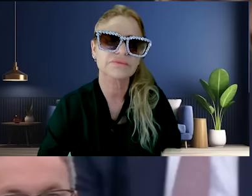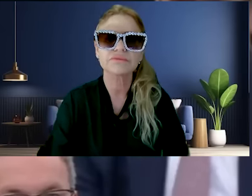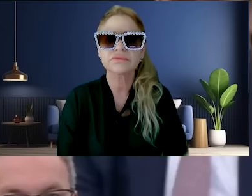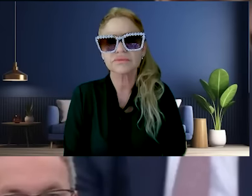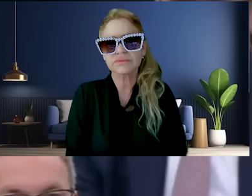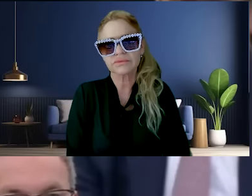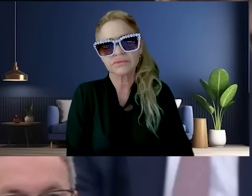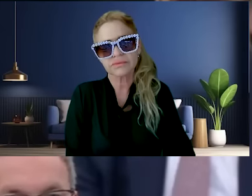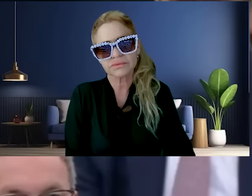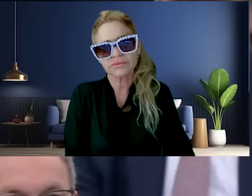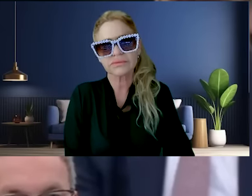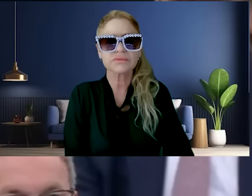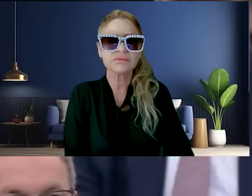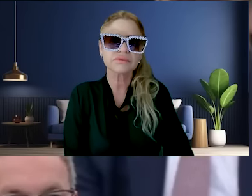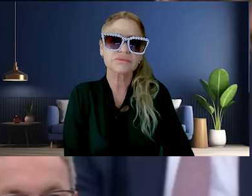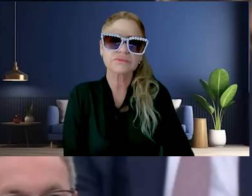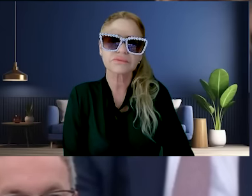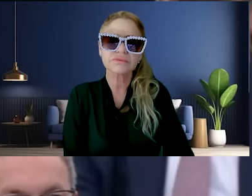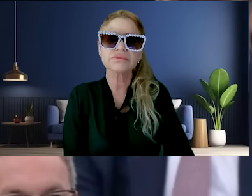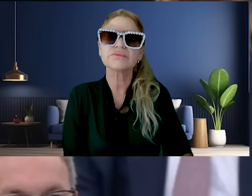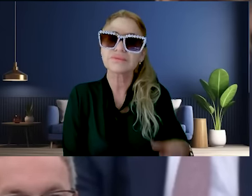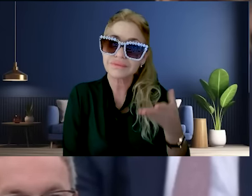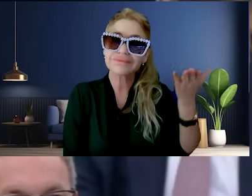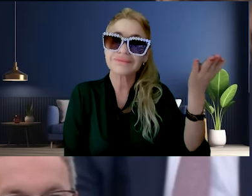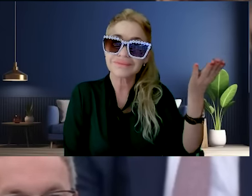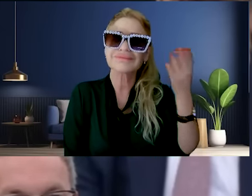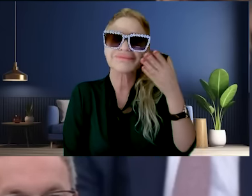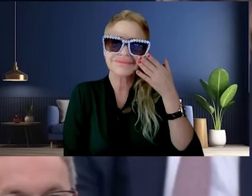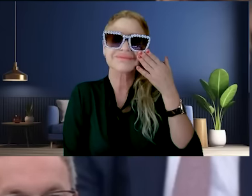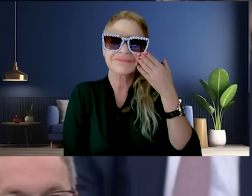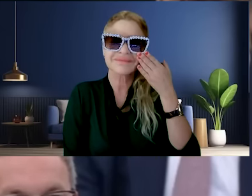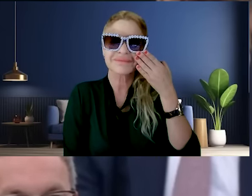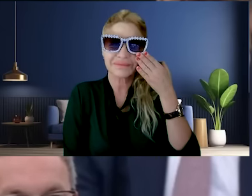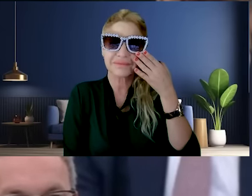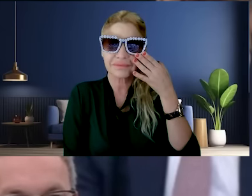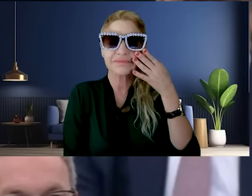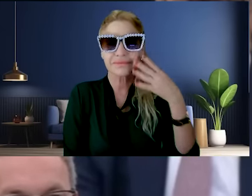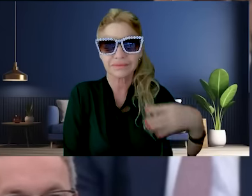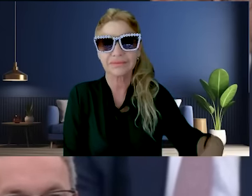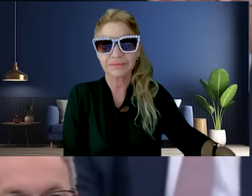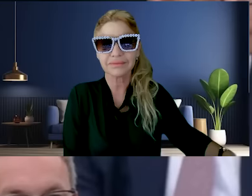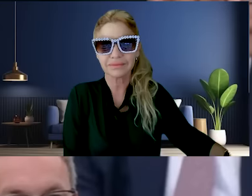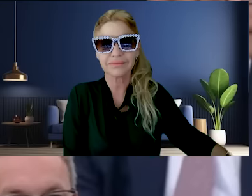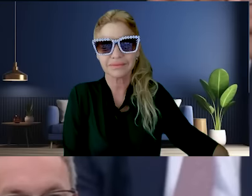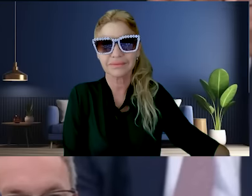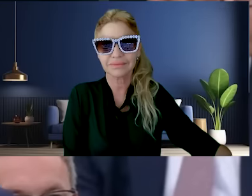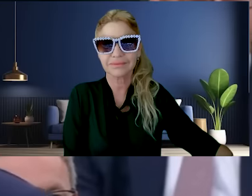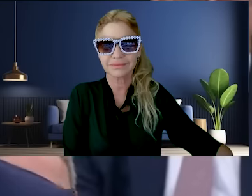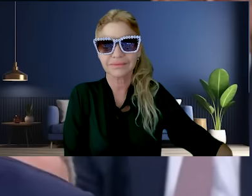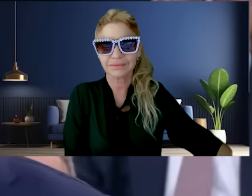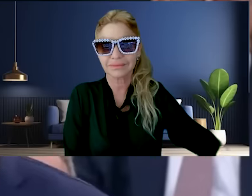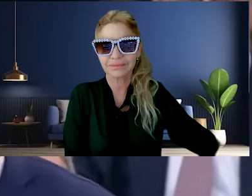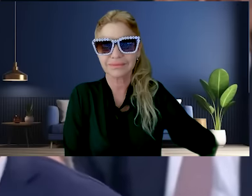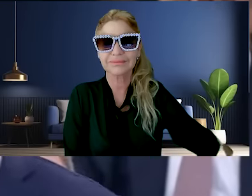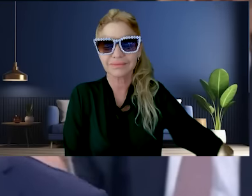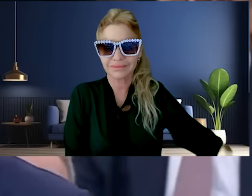kell mondanom, hogy abszurdnak tartom azt is, abszurdnak tartom azt is, amit az EPP-ben ülő magyar képviselőről